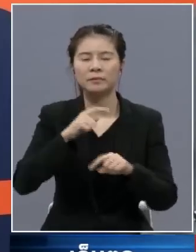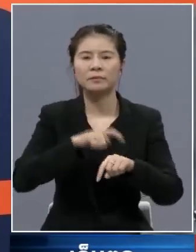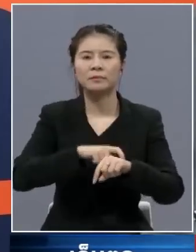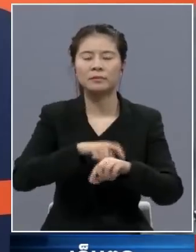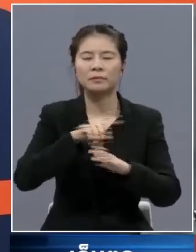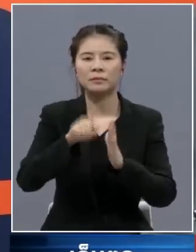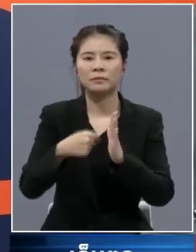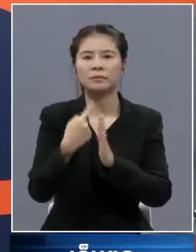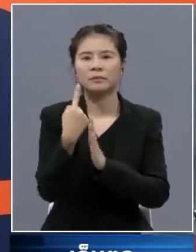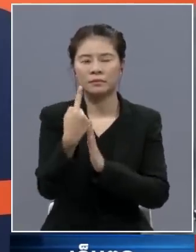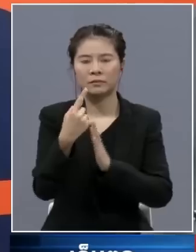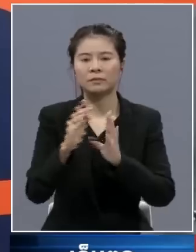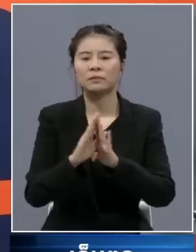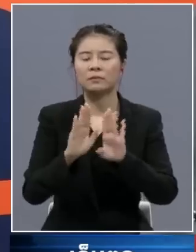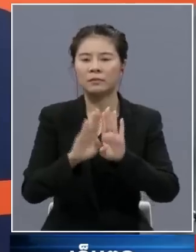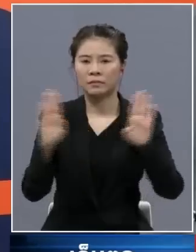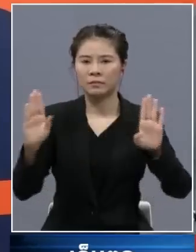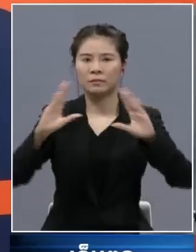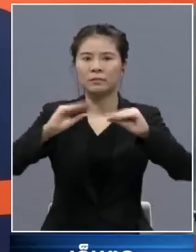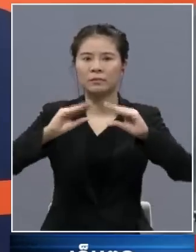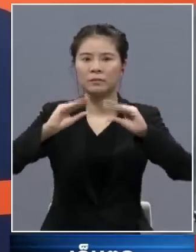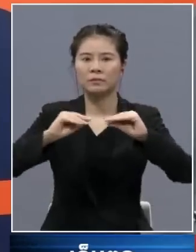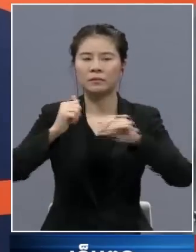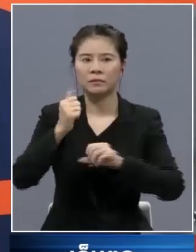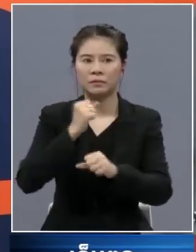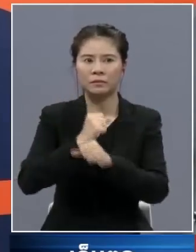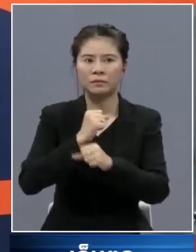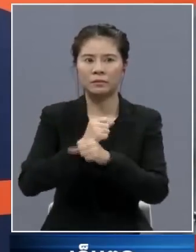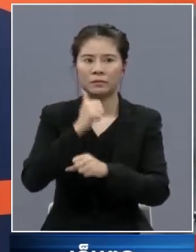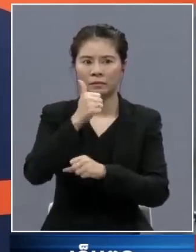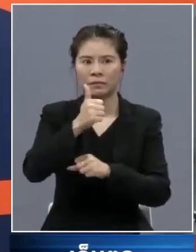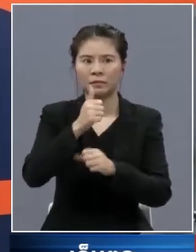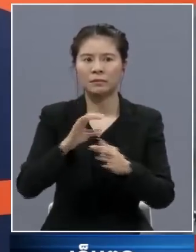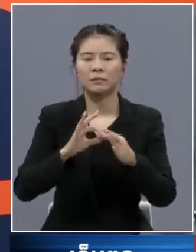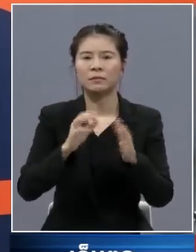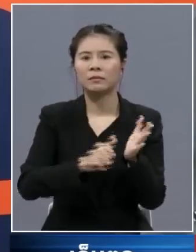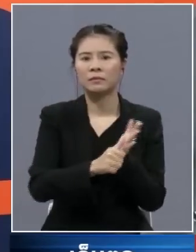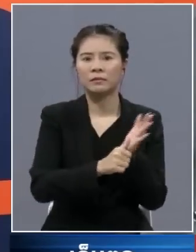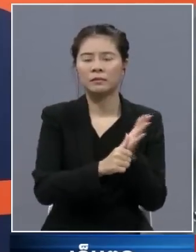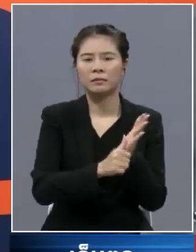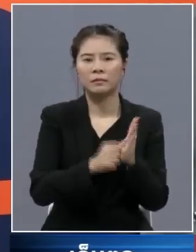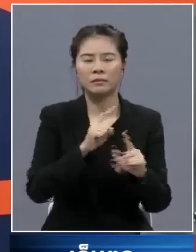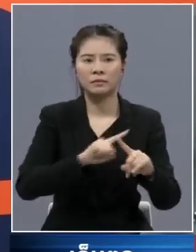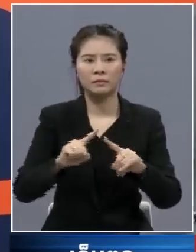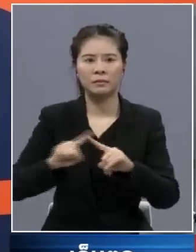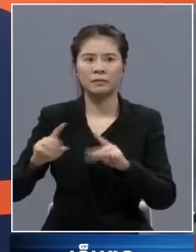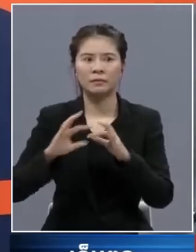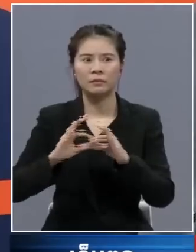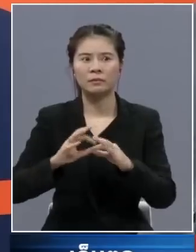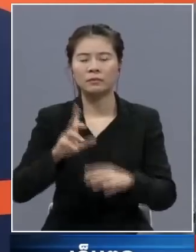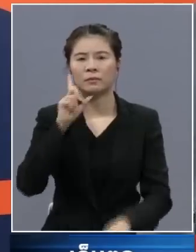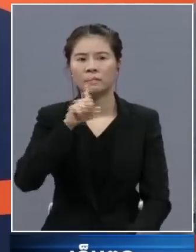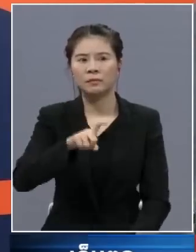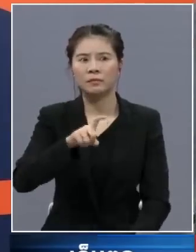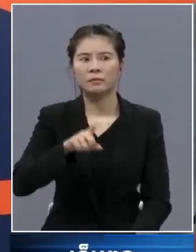งกว่าจะเริ่มเปิดประชุมกันได้กว่าจะพิมพ์เอกสารกันให้ครบหรือว่ามีการแก้ไขอะไรหลายๆอย่างมีทั้งเรื่องที่ต้องถาม